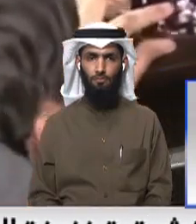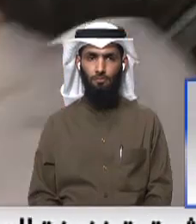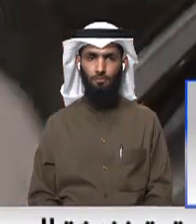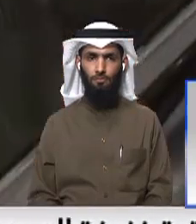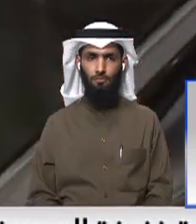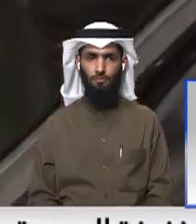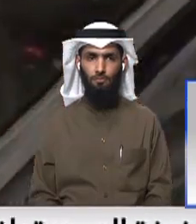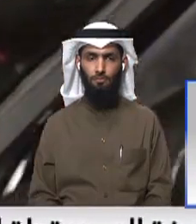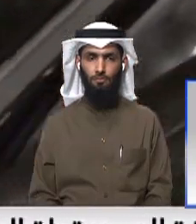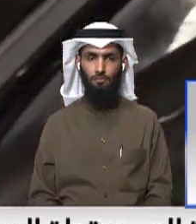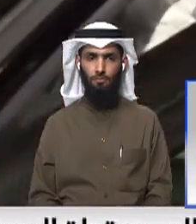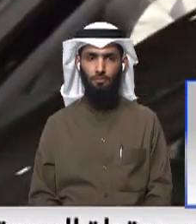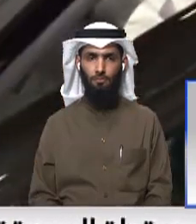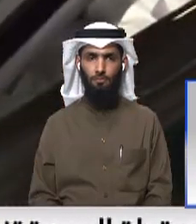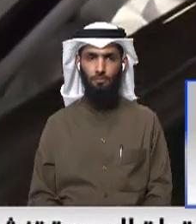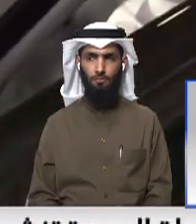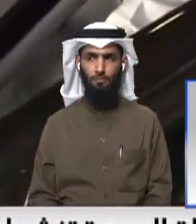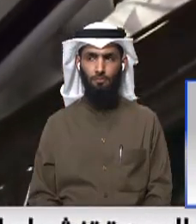نحو اتفاق